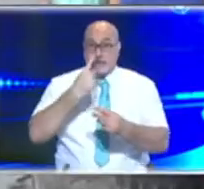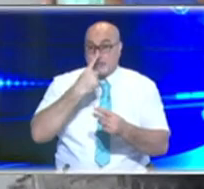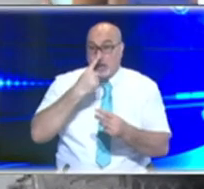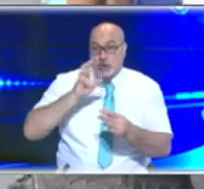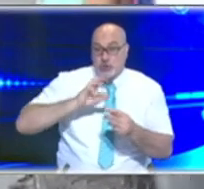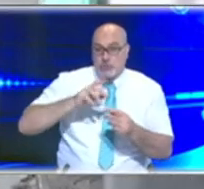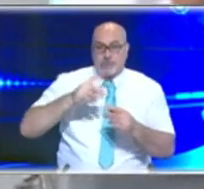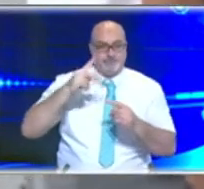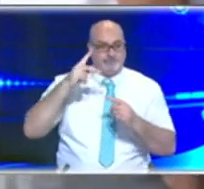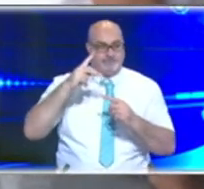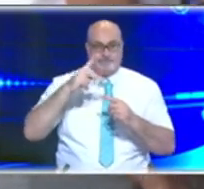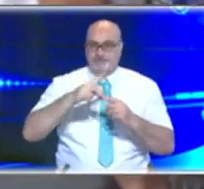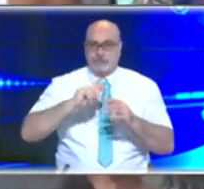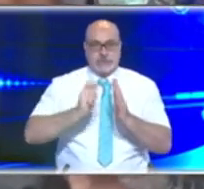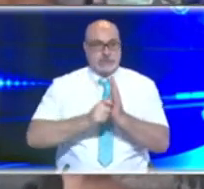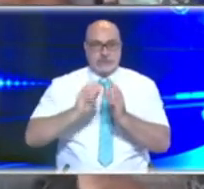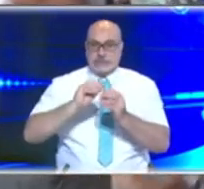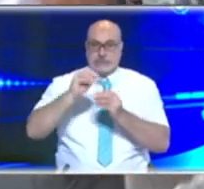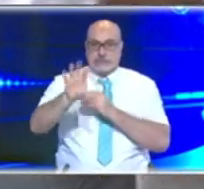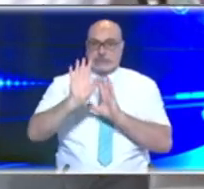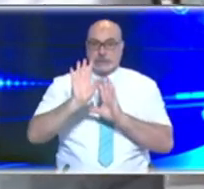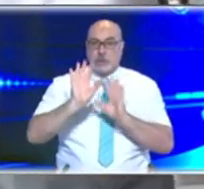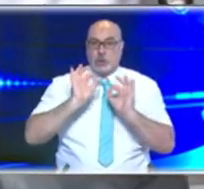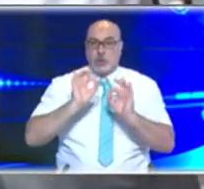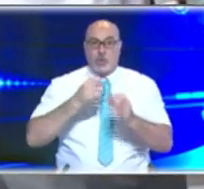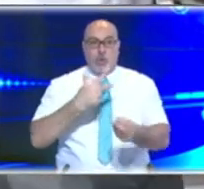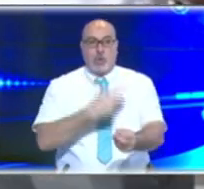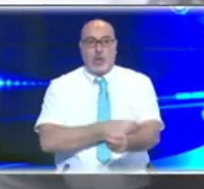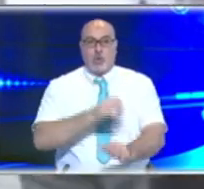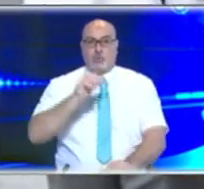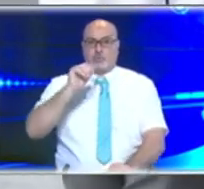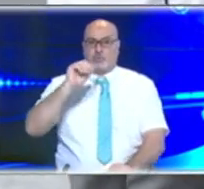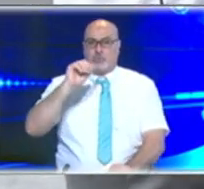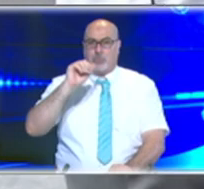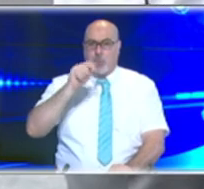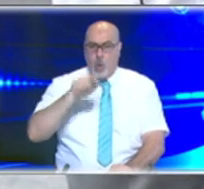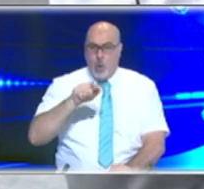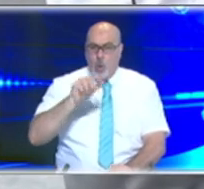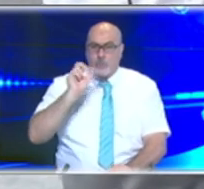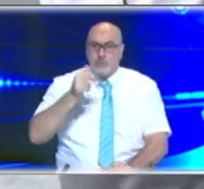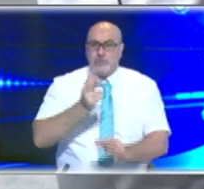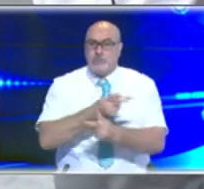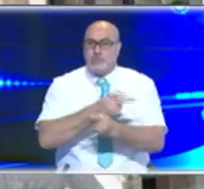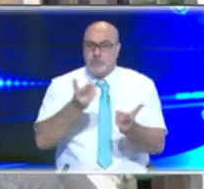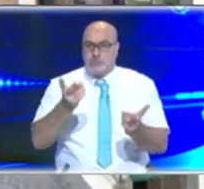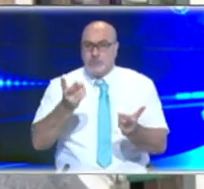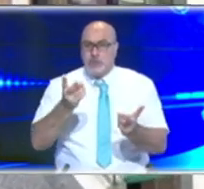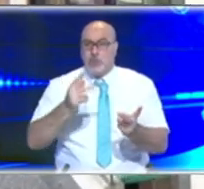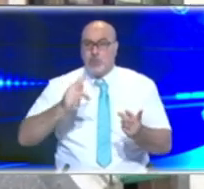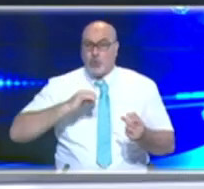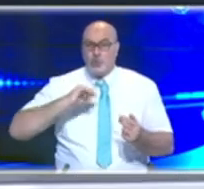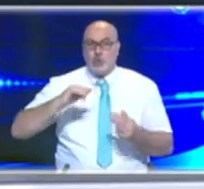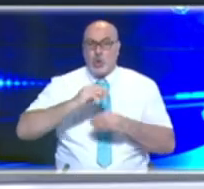الكلينيكية حول لقاحها الذي كان من بين اللقاحات الأولى التي تم الإعلان عن إنتاجها